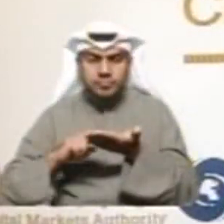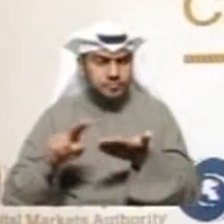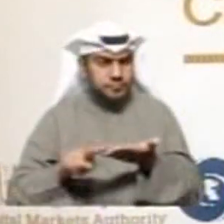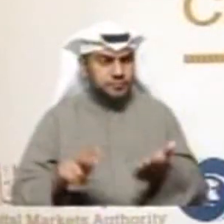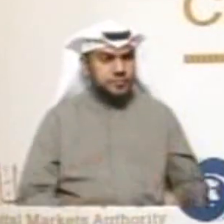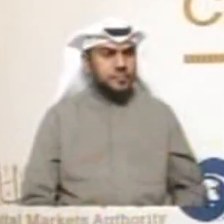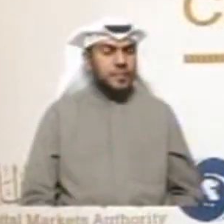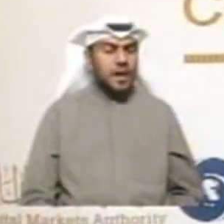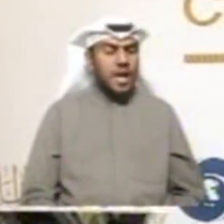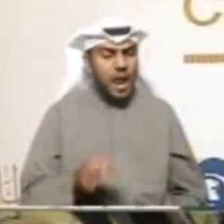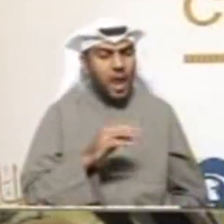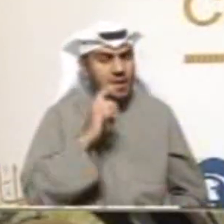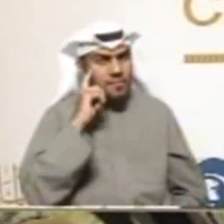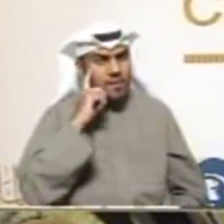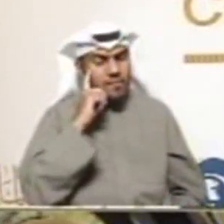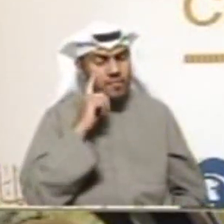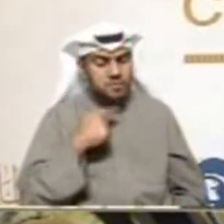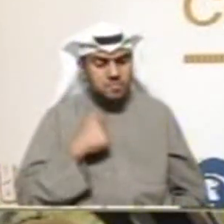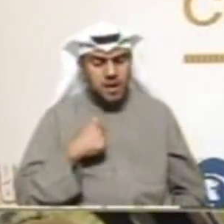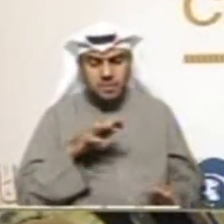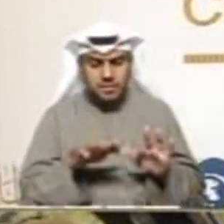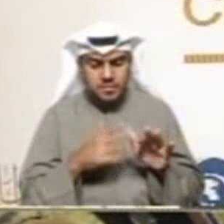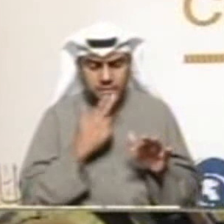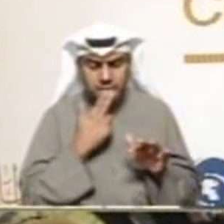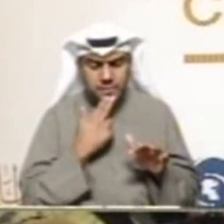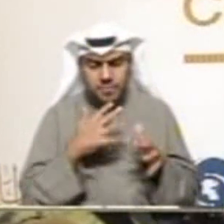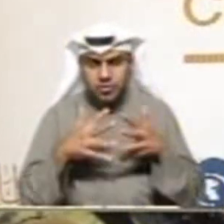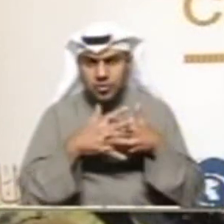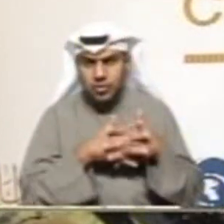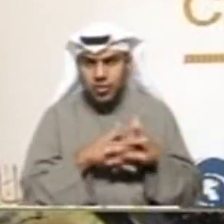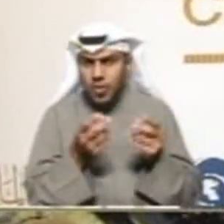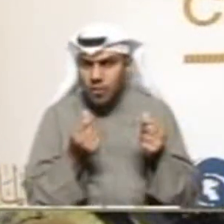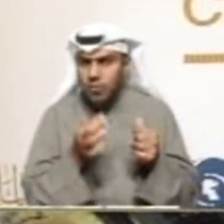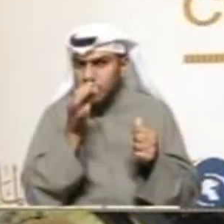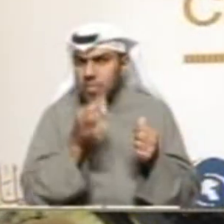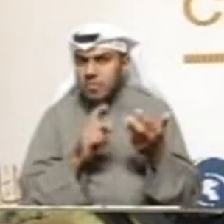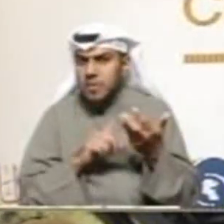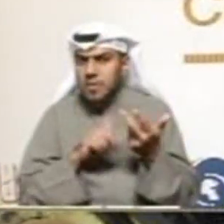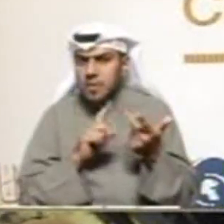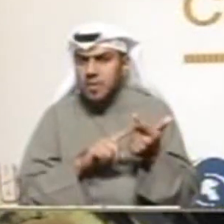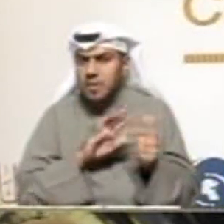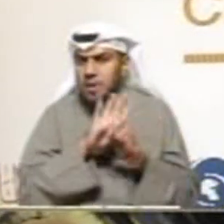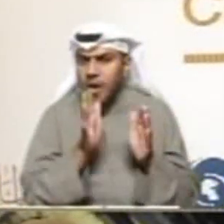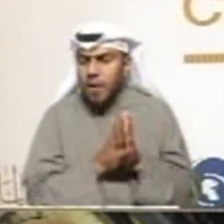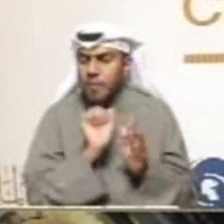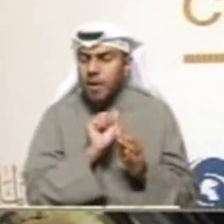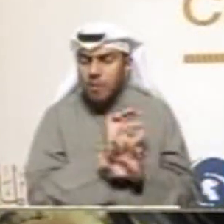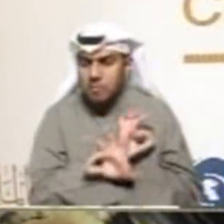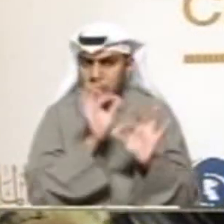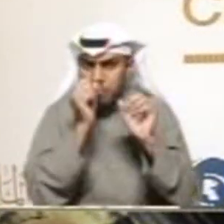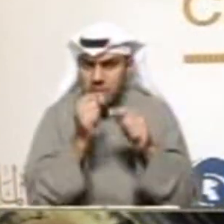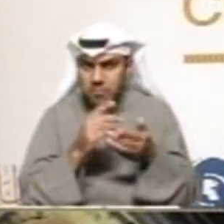البيانات المالية للشركات المدرجة طبعا مطبقة، هناك بوابة إفصاح خاصة